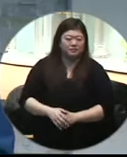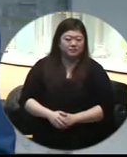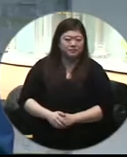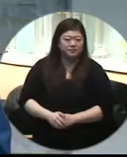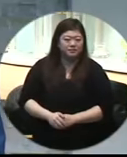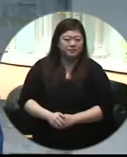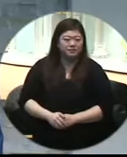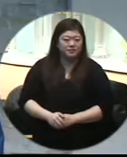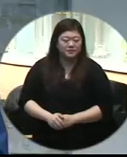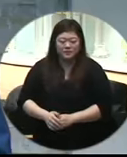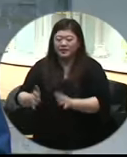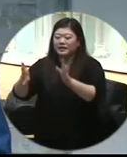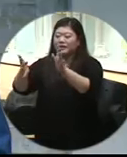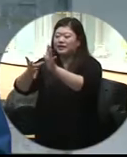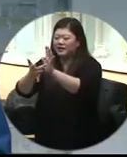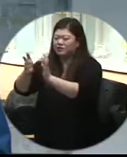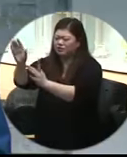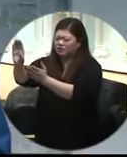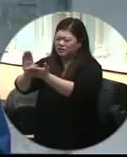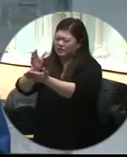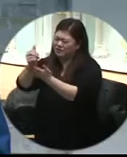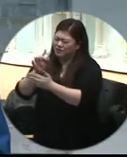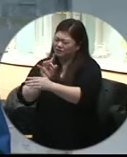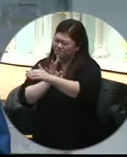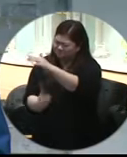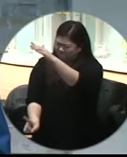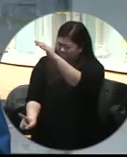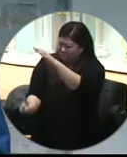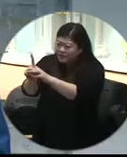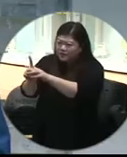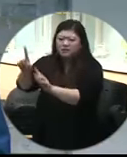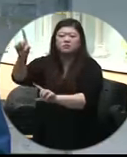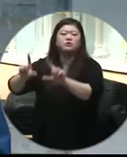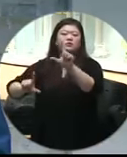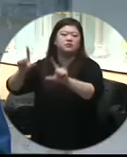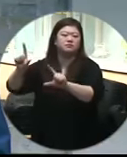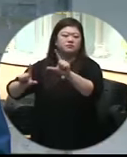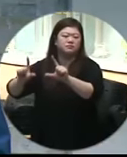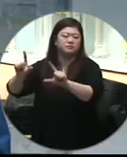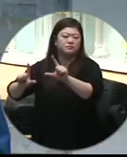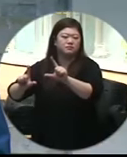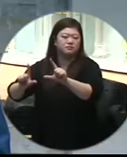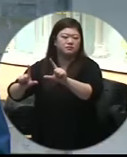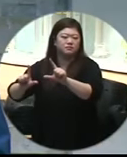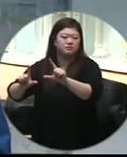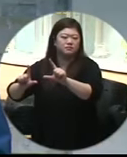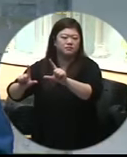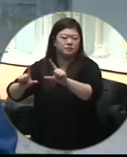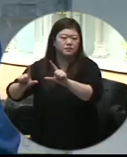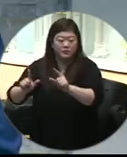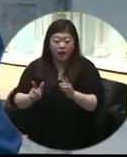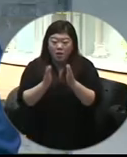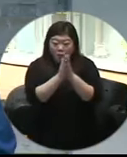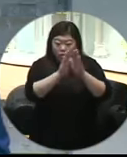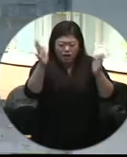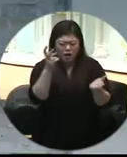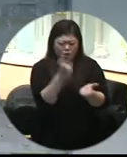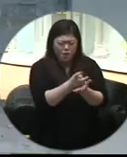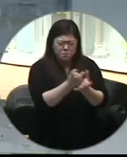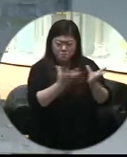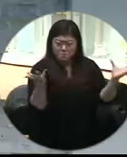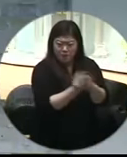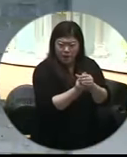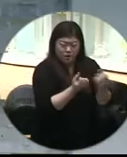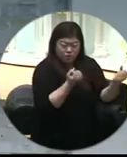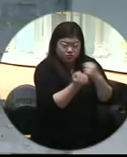예수 그리스도의 유일성을 말씀하고 있어요. 예수의 유일성. 율법을 대표하는 모세도 살아났습니다.